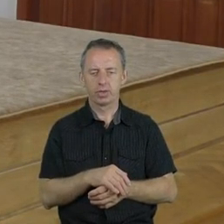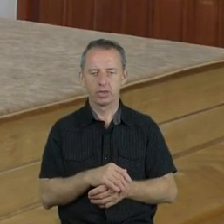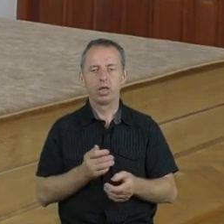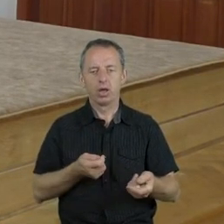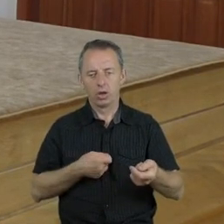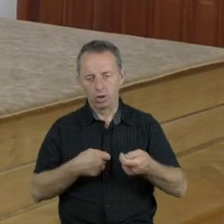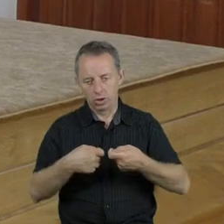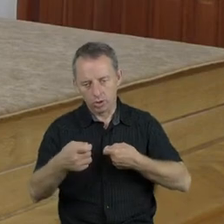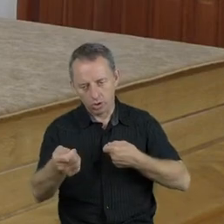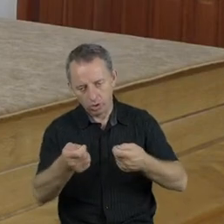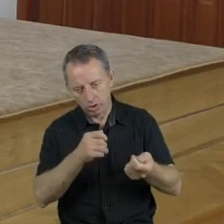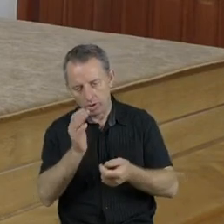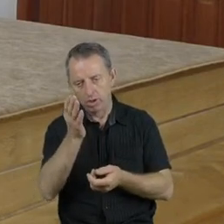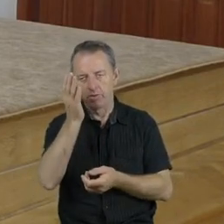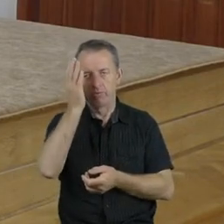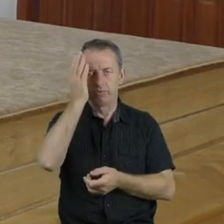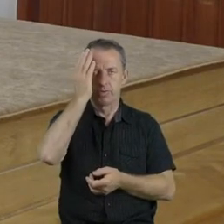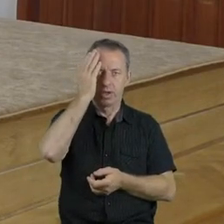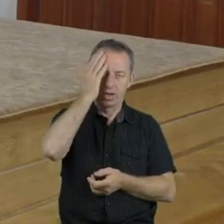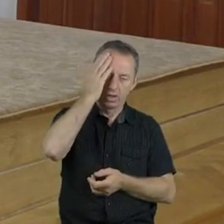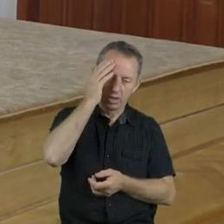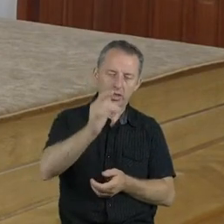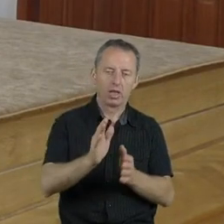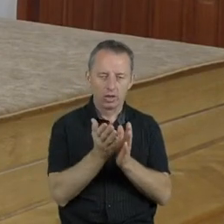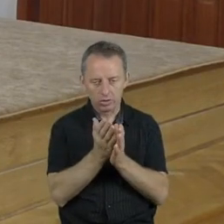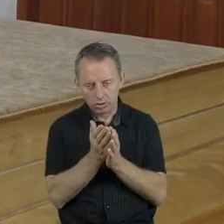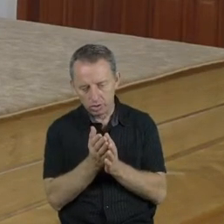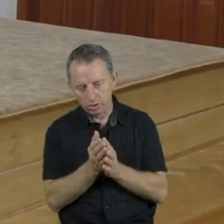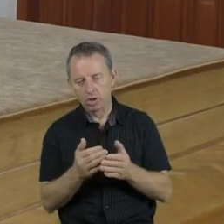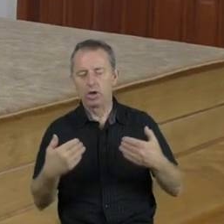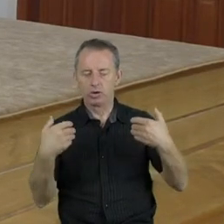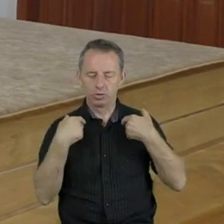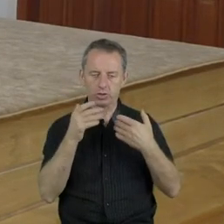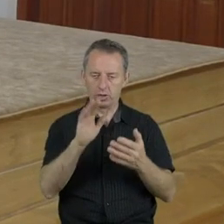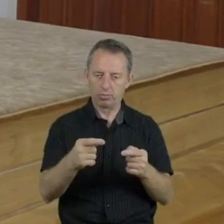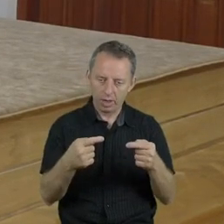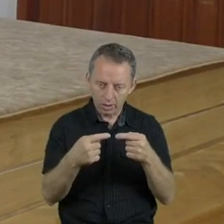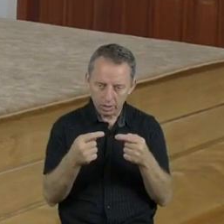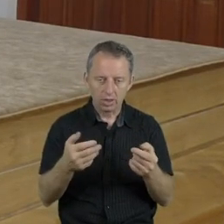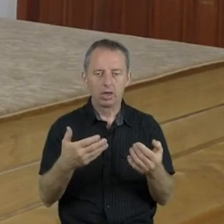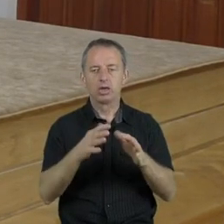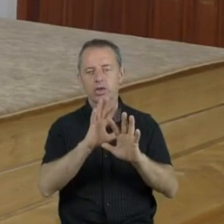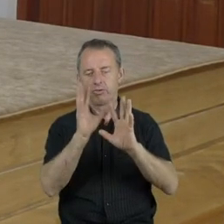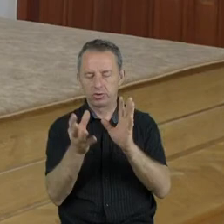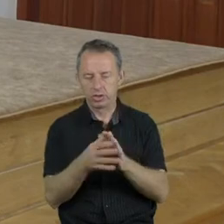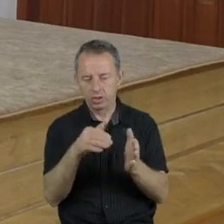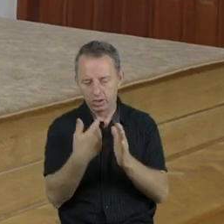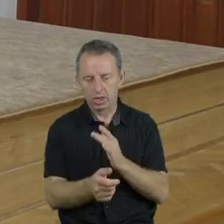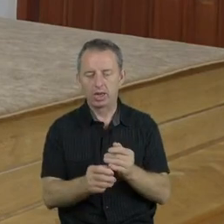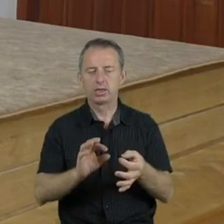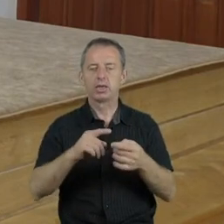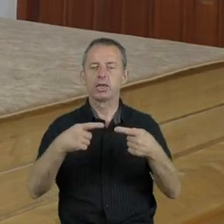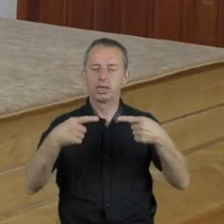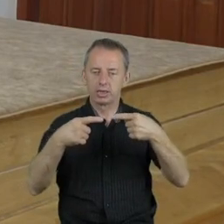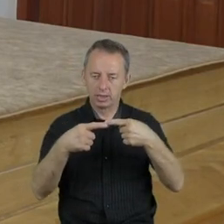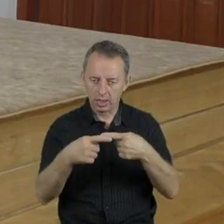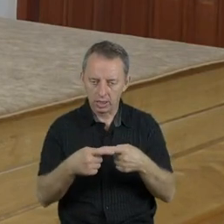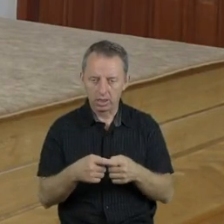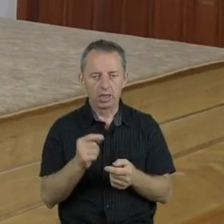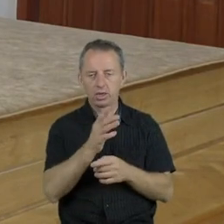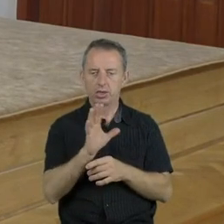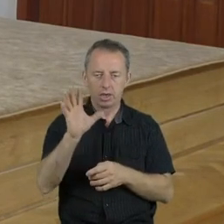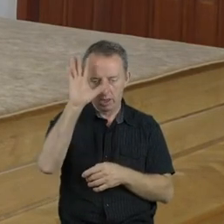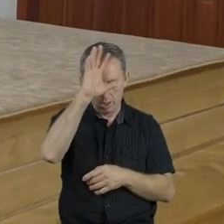Rozdawaliśmy, jak już dobrze wiecie, takie książki jak Życie ma sens, Gdy wszystko traci sens, też